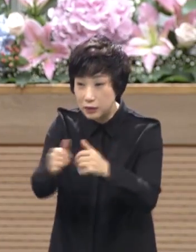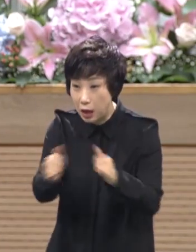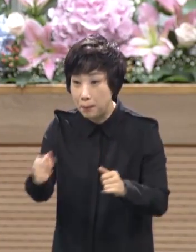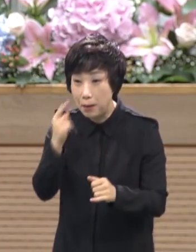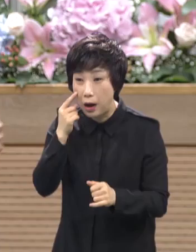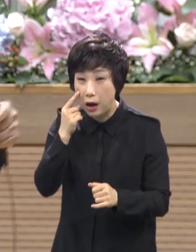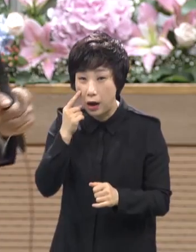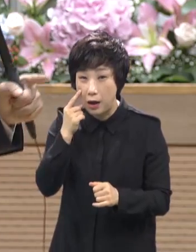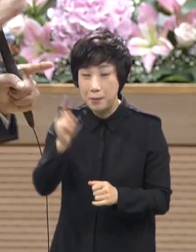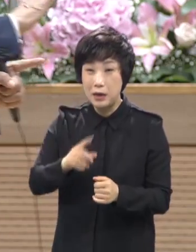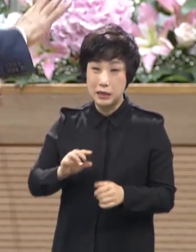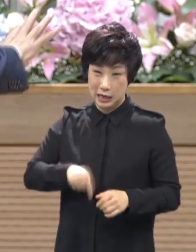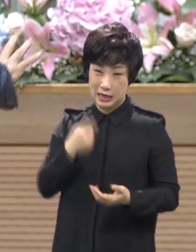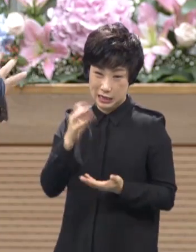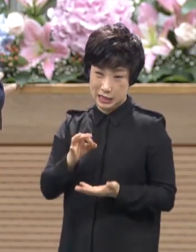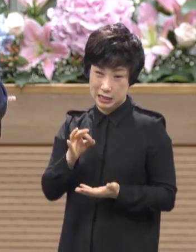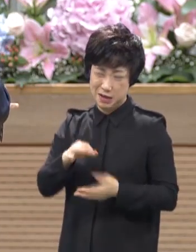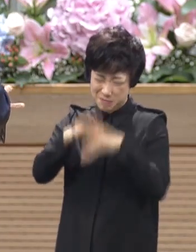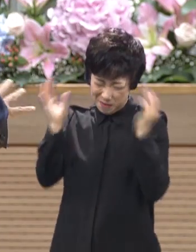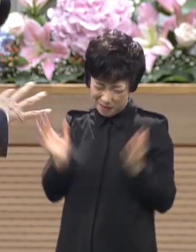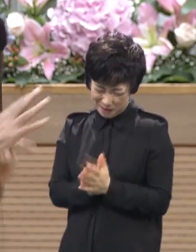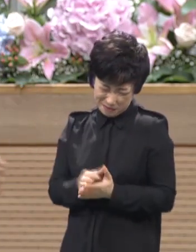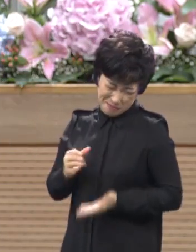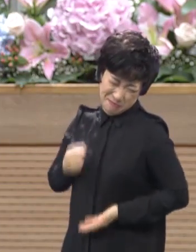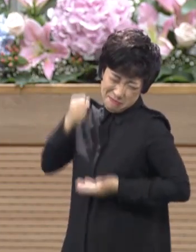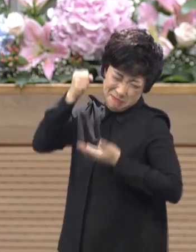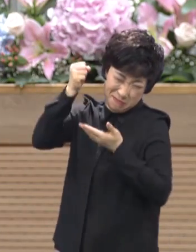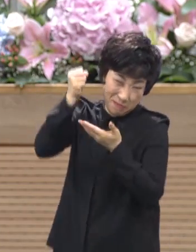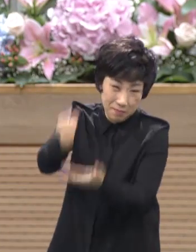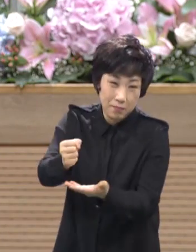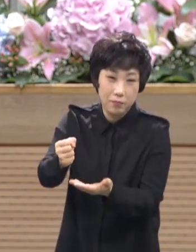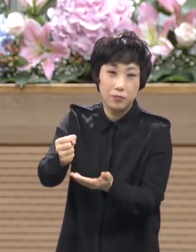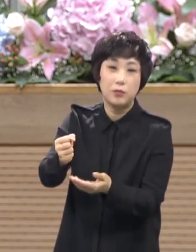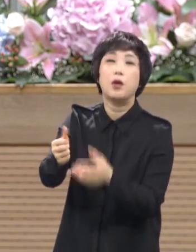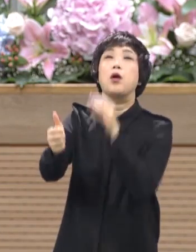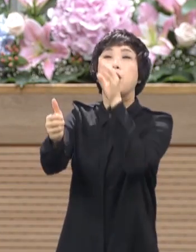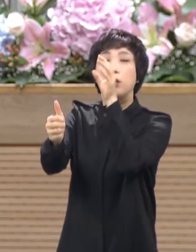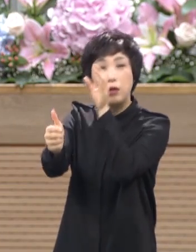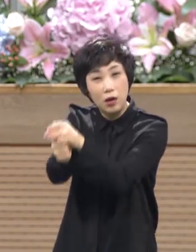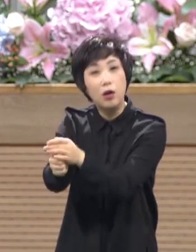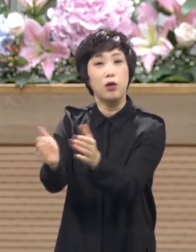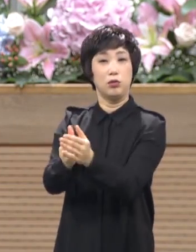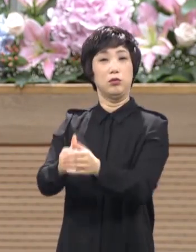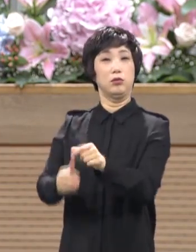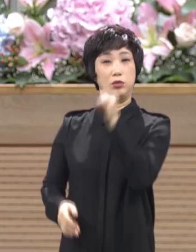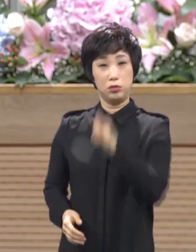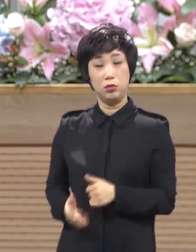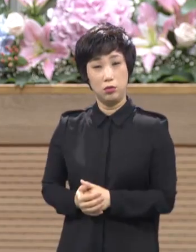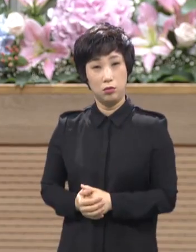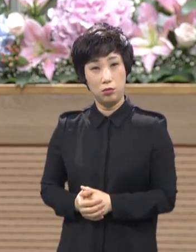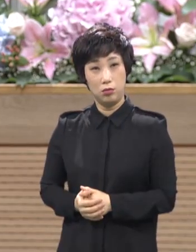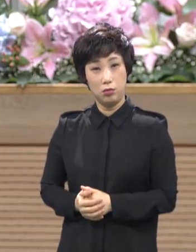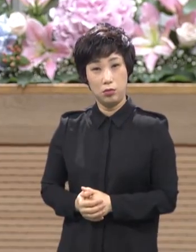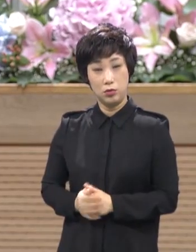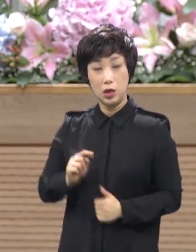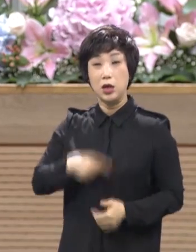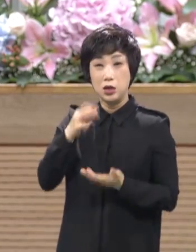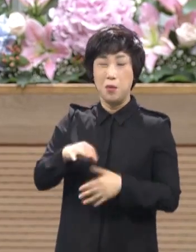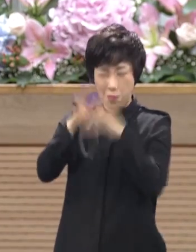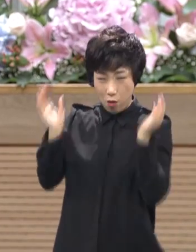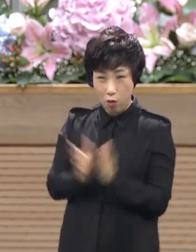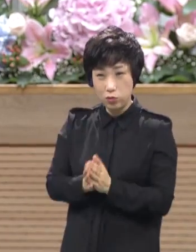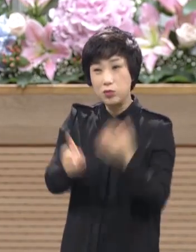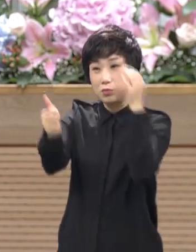사람은 저기 전재산을 싹 다 내놓고 들어갔잖아요. 전재산을 다 내놓고